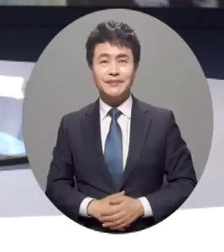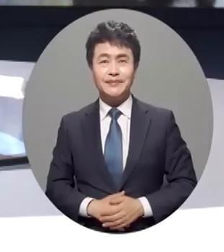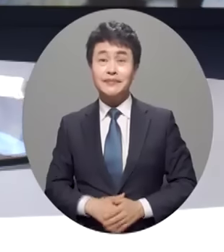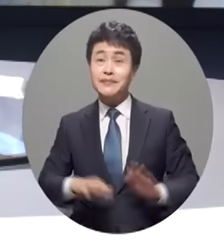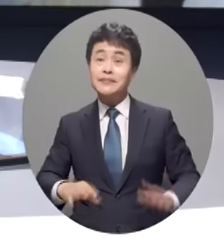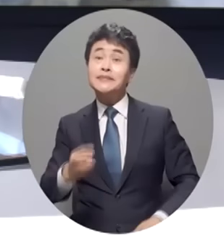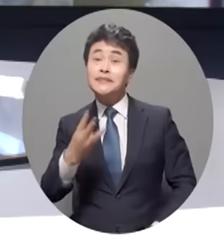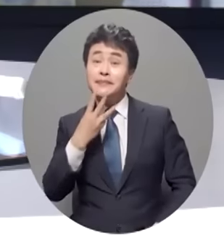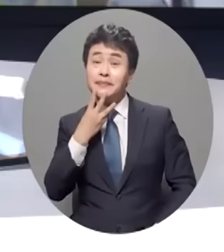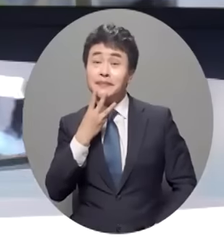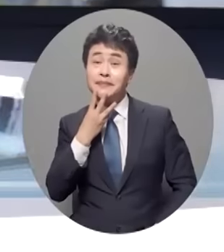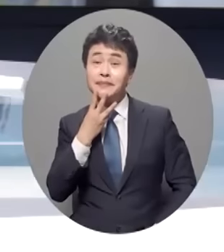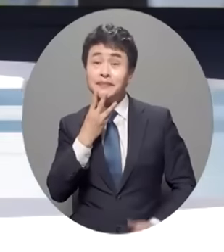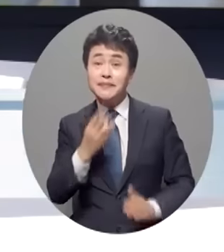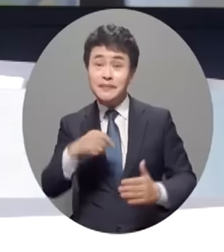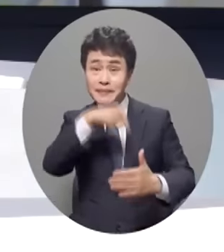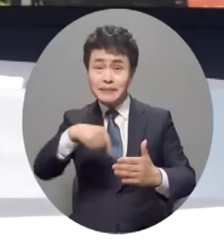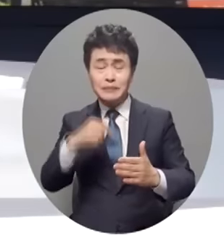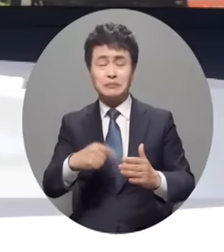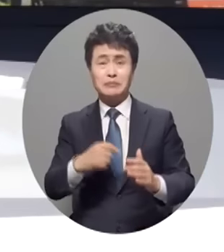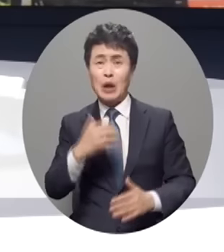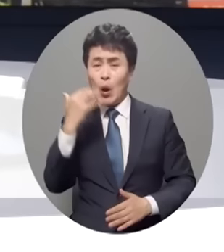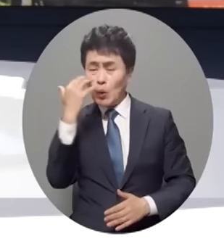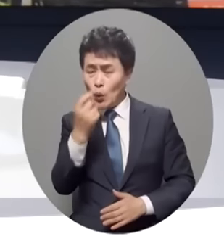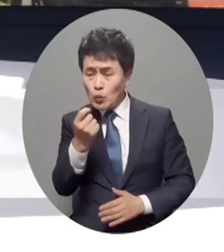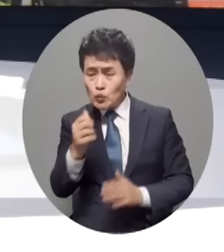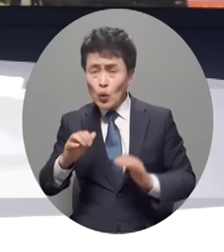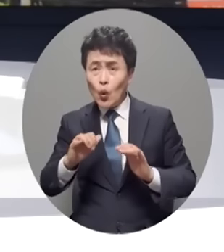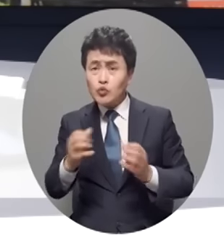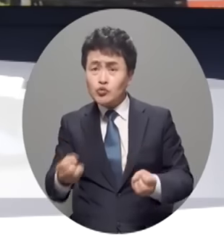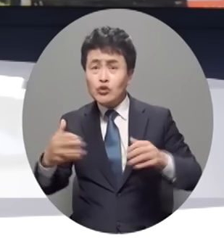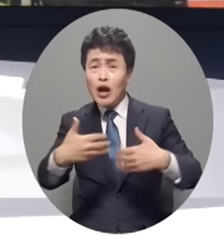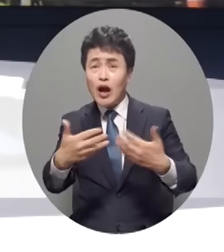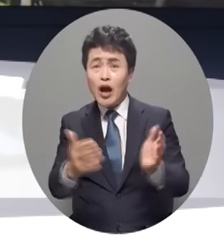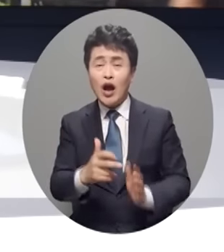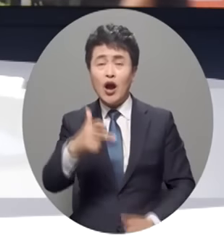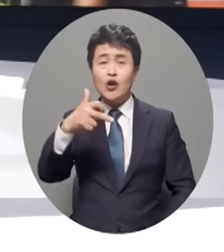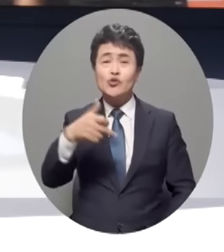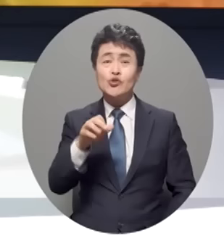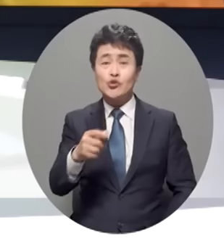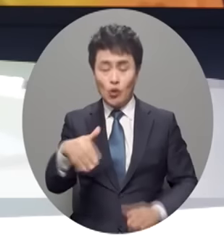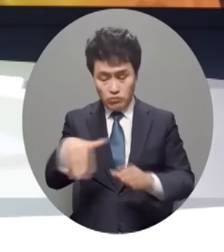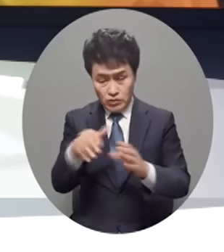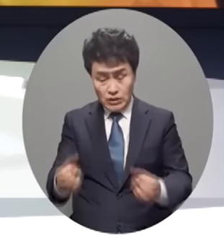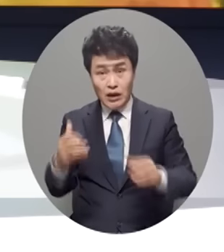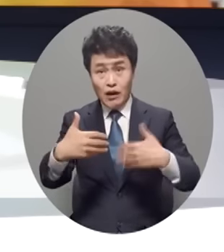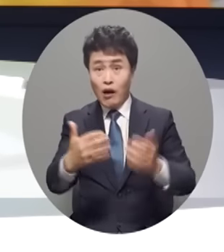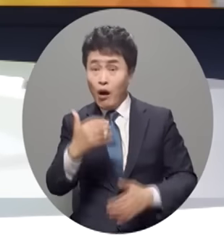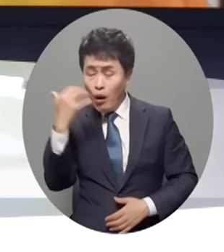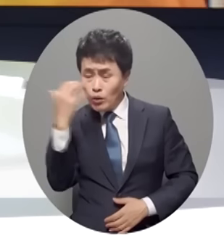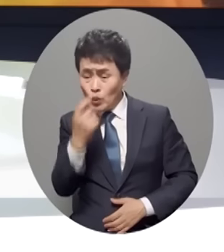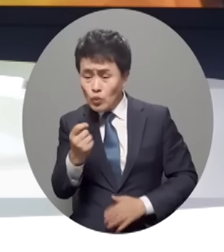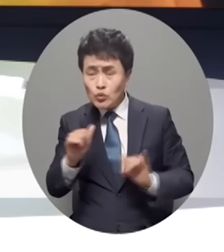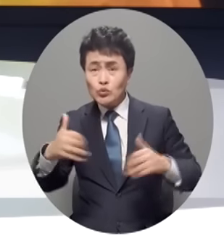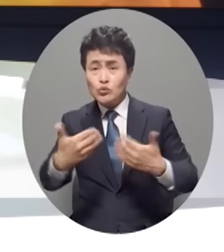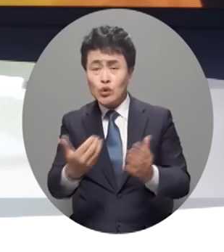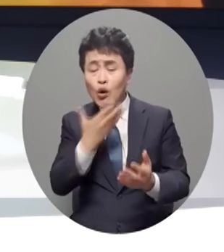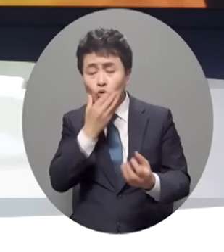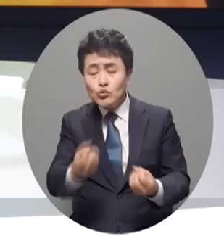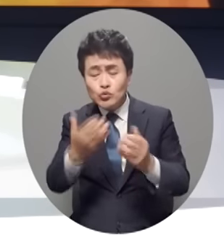오늘 서울 도심에서는 성소수자들의 축제, 퀴어 문화축제가 열렸는데요. 성소수자들에게 축복식을